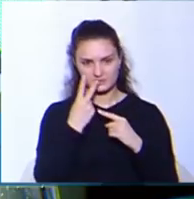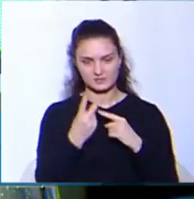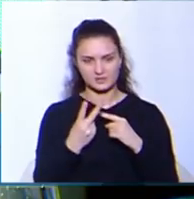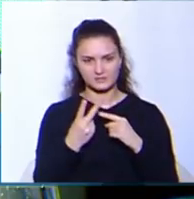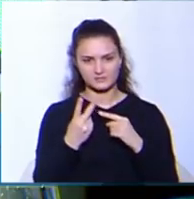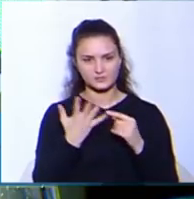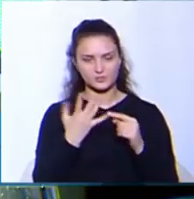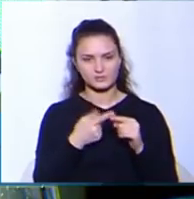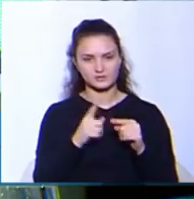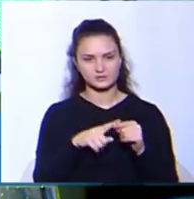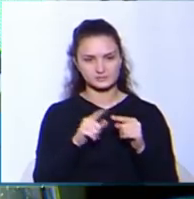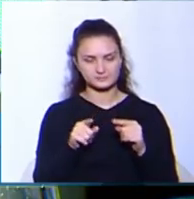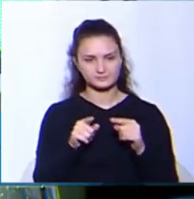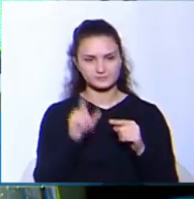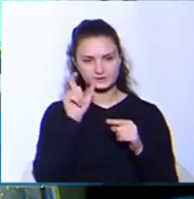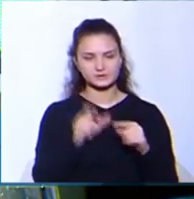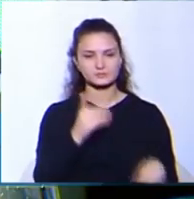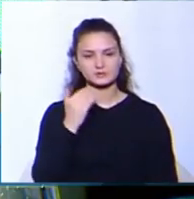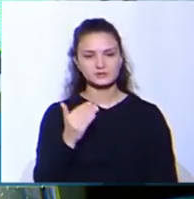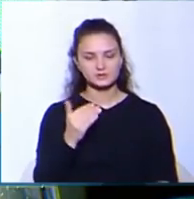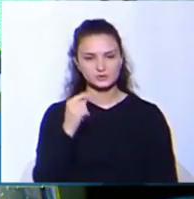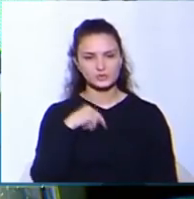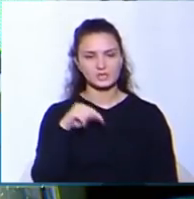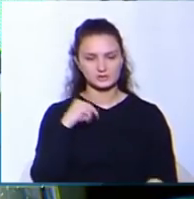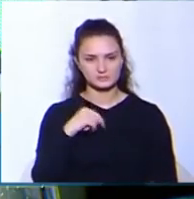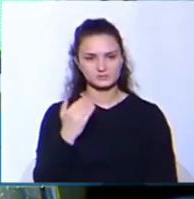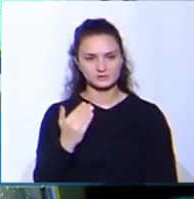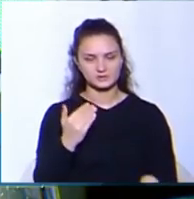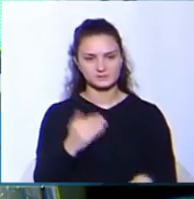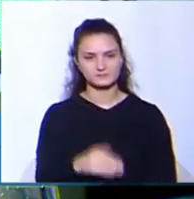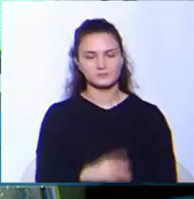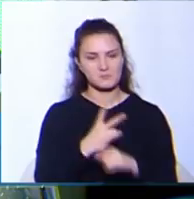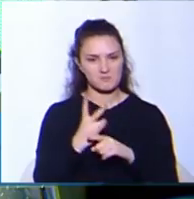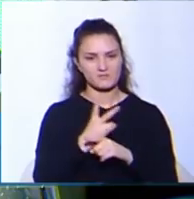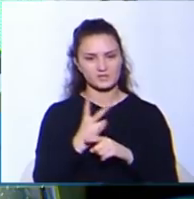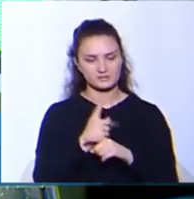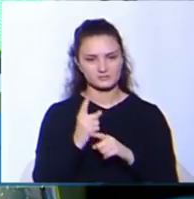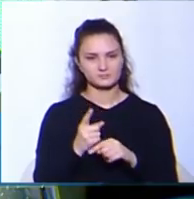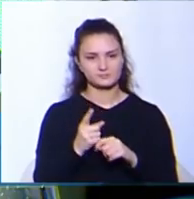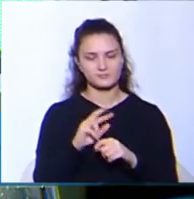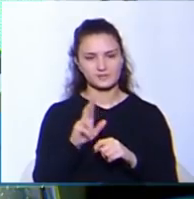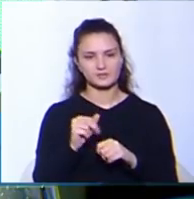რომელიც ზემოქმედებს ადამიანის ორგანიზმზე მავნედ.